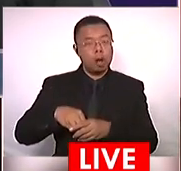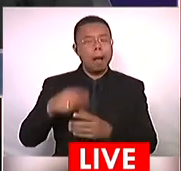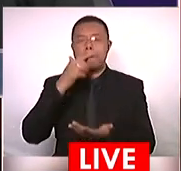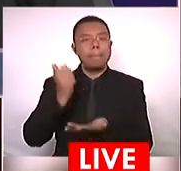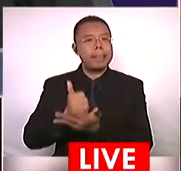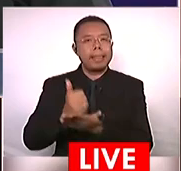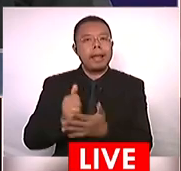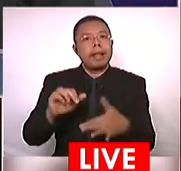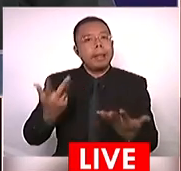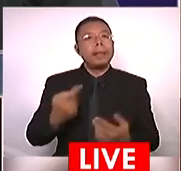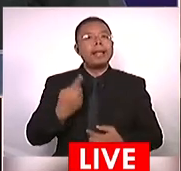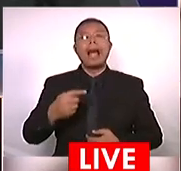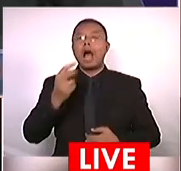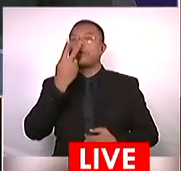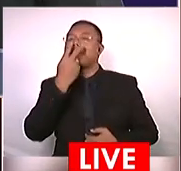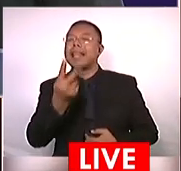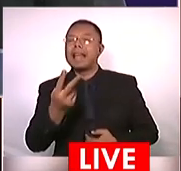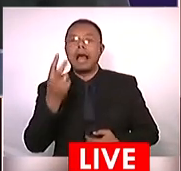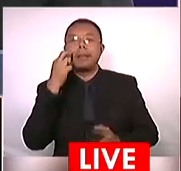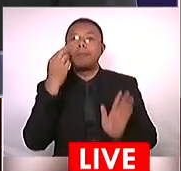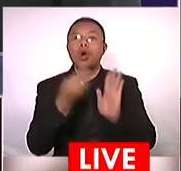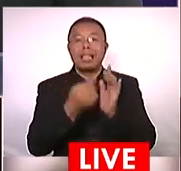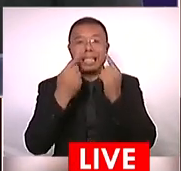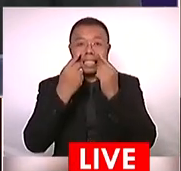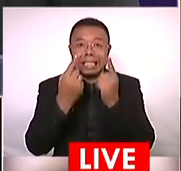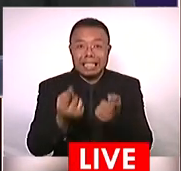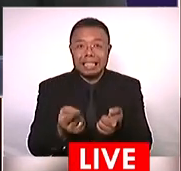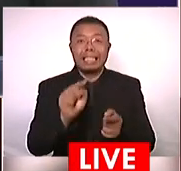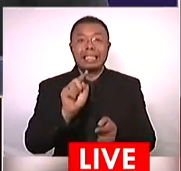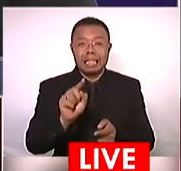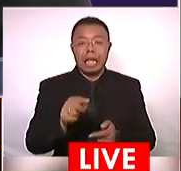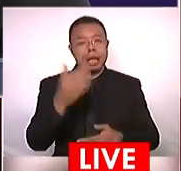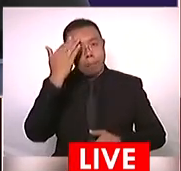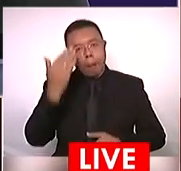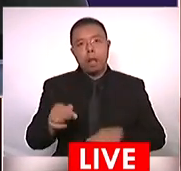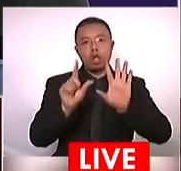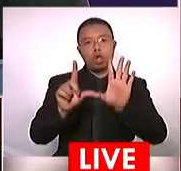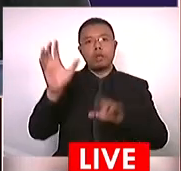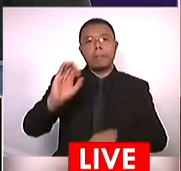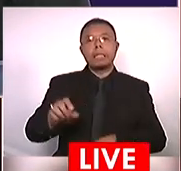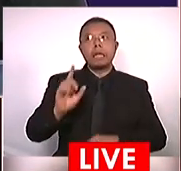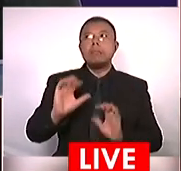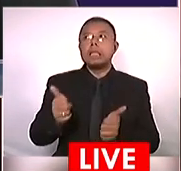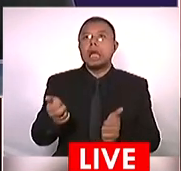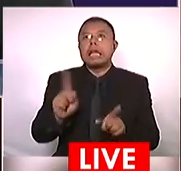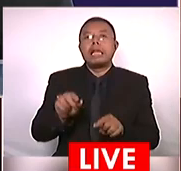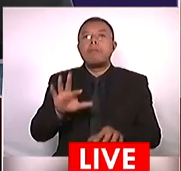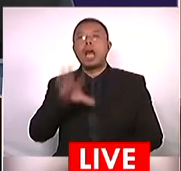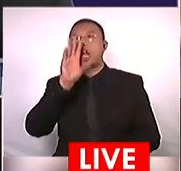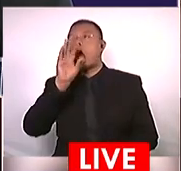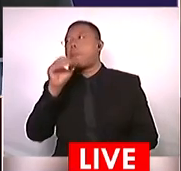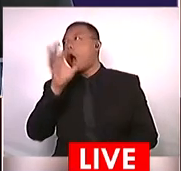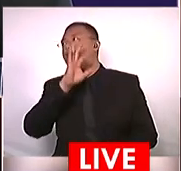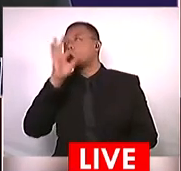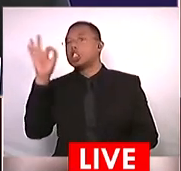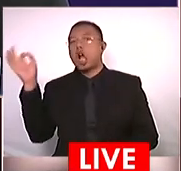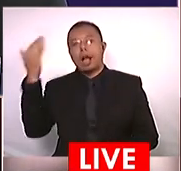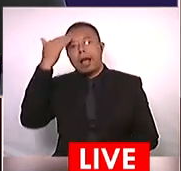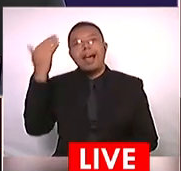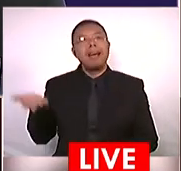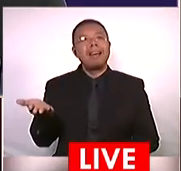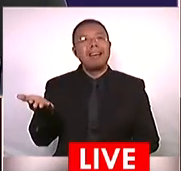akan tetapi kita juga harus realistis bahwa 7% itu bisa jadi cuman omong kosong di